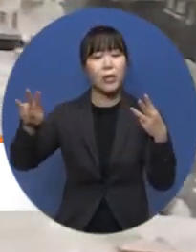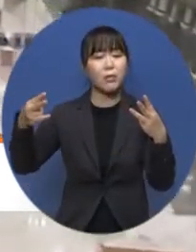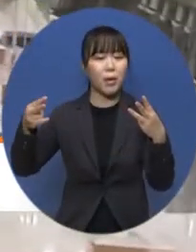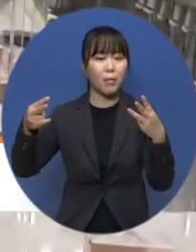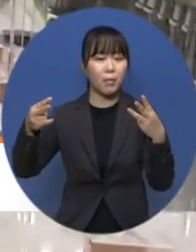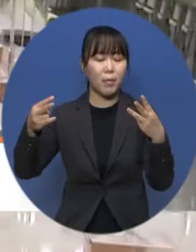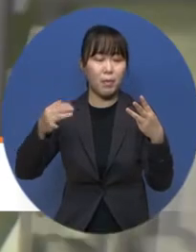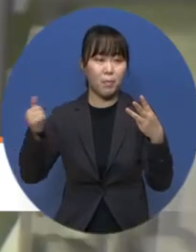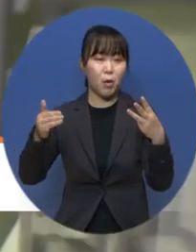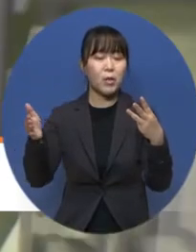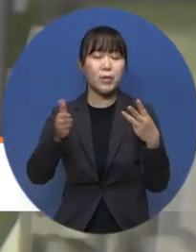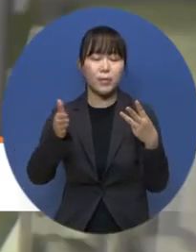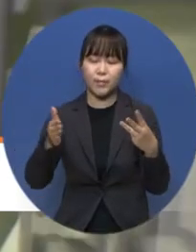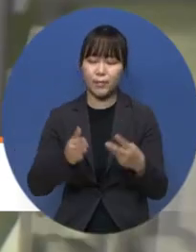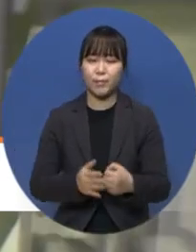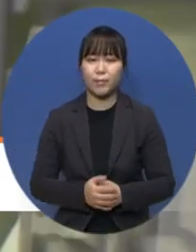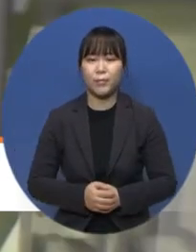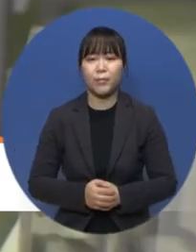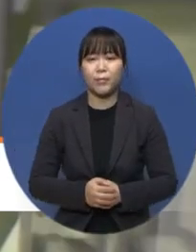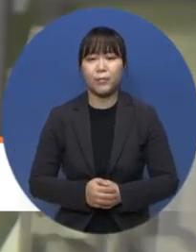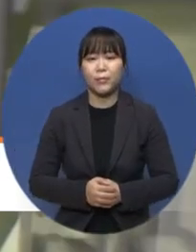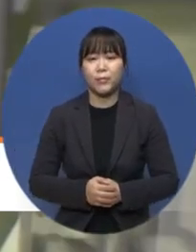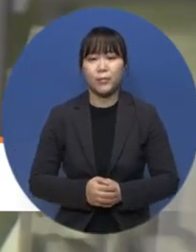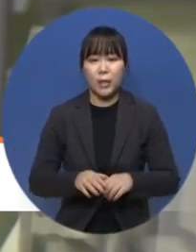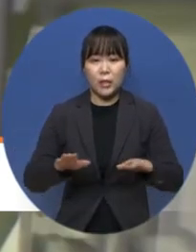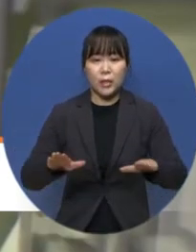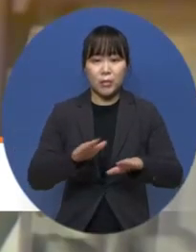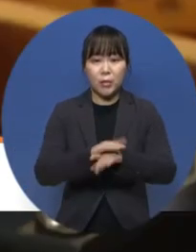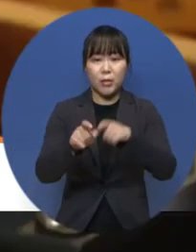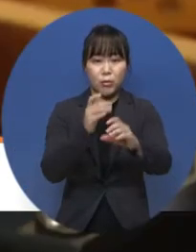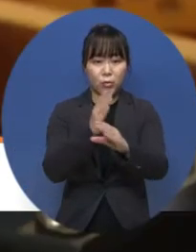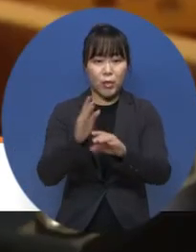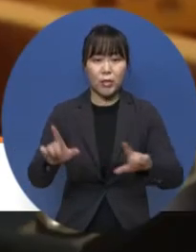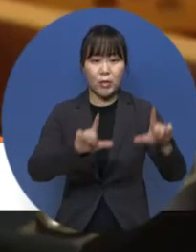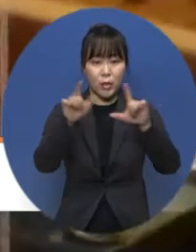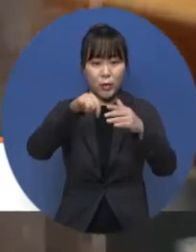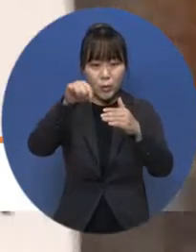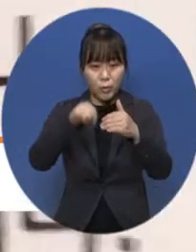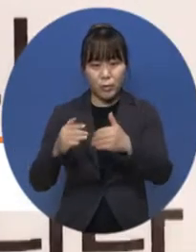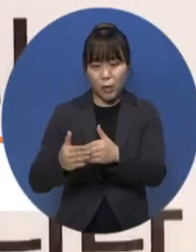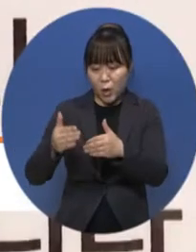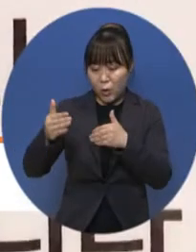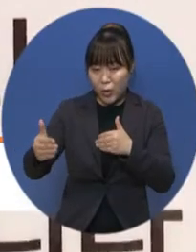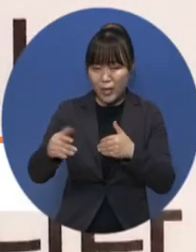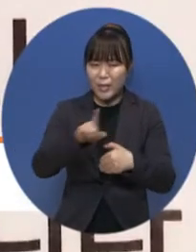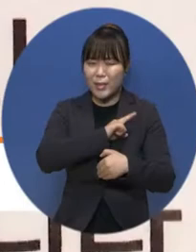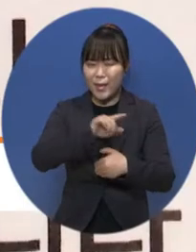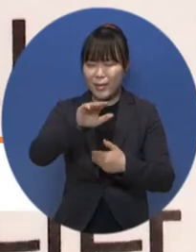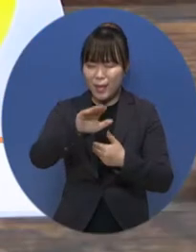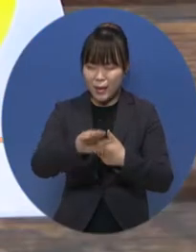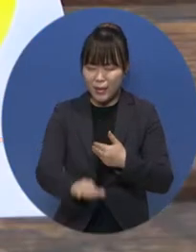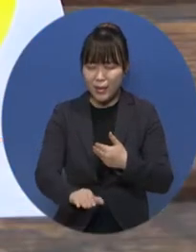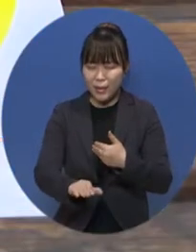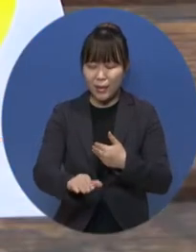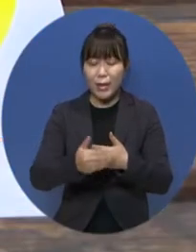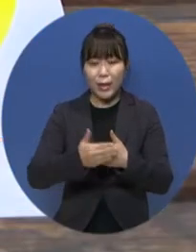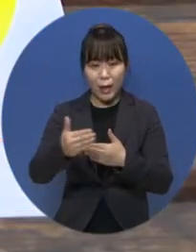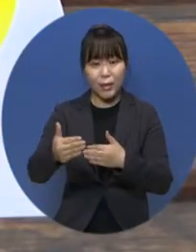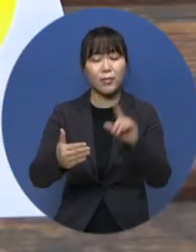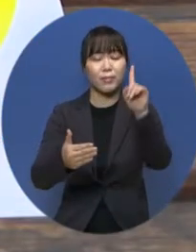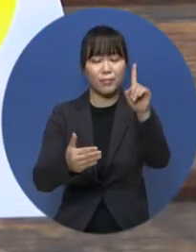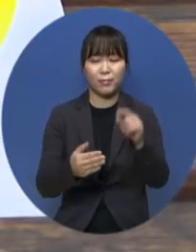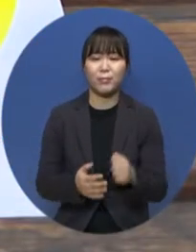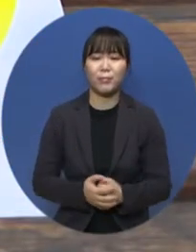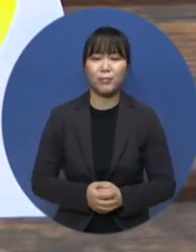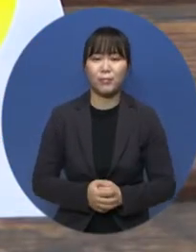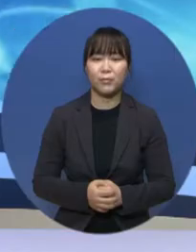100명에서 200명 이상 등입니다. 현재 시행 중인 생활 속 거리두기는 가장 낮은 단계인 1단계에